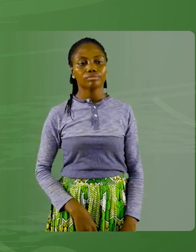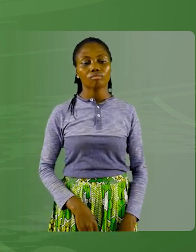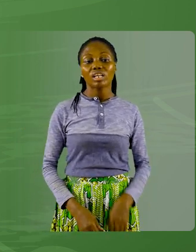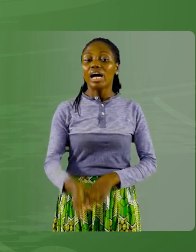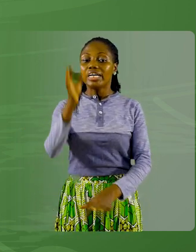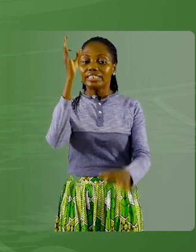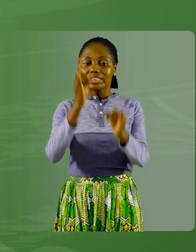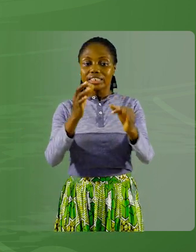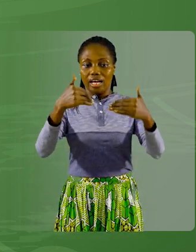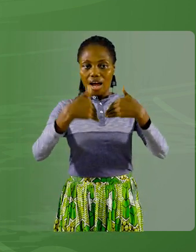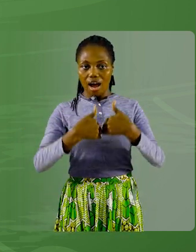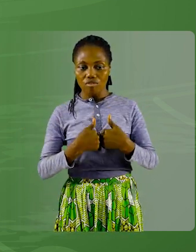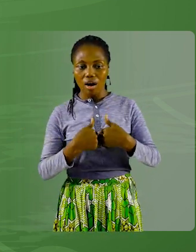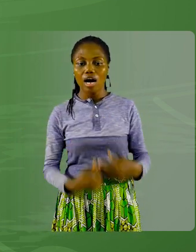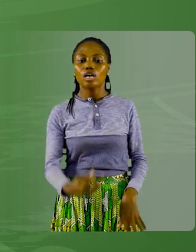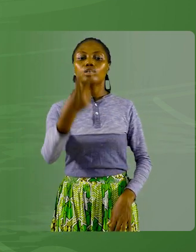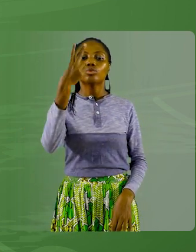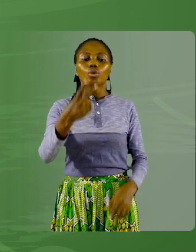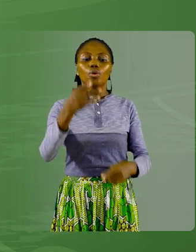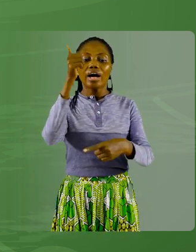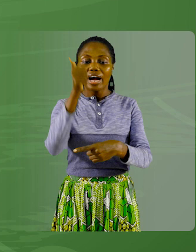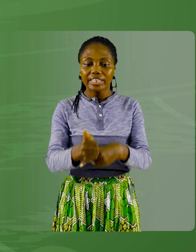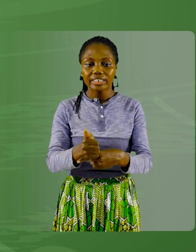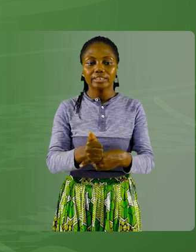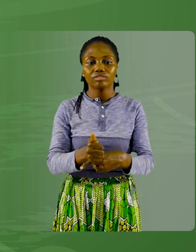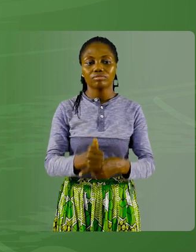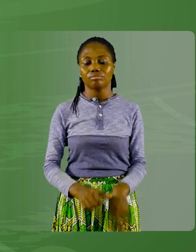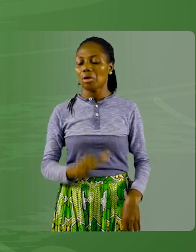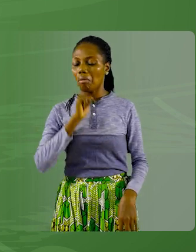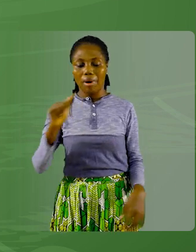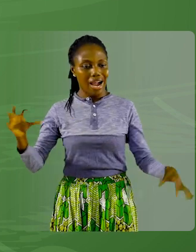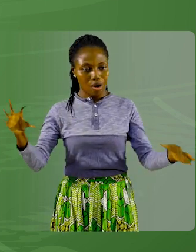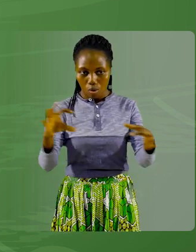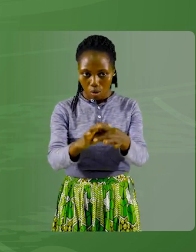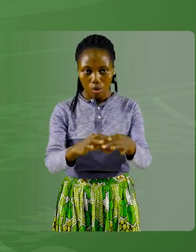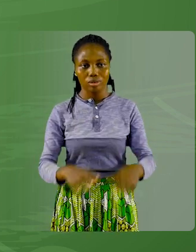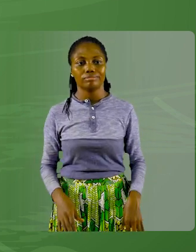S'il est composé de deux adjectifs, il n'y a pas d'accord.